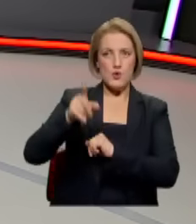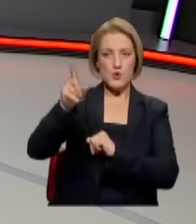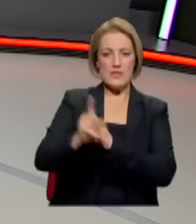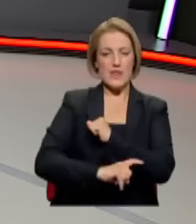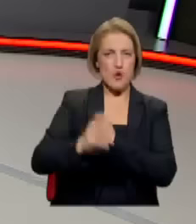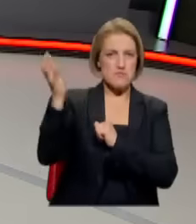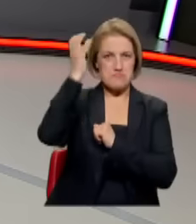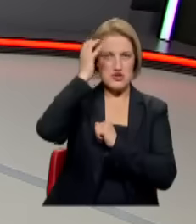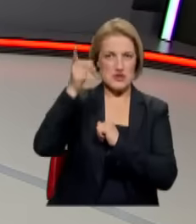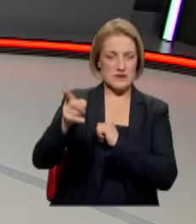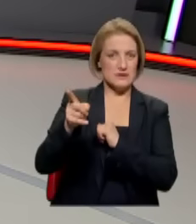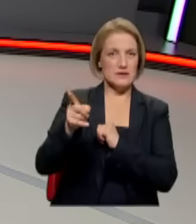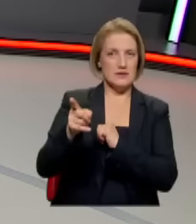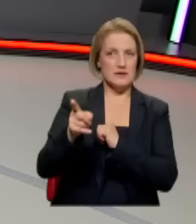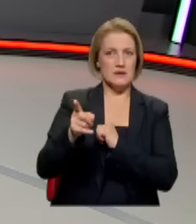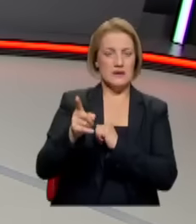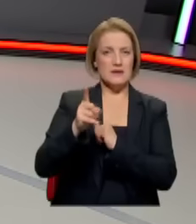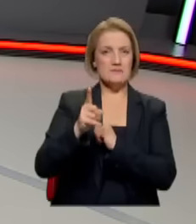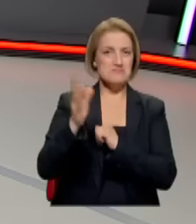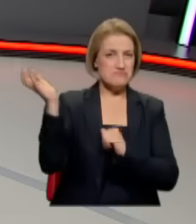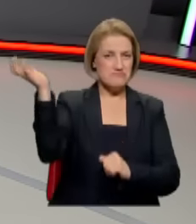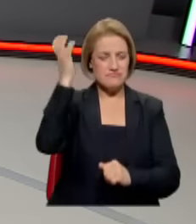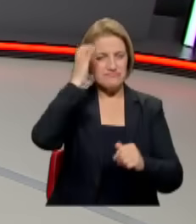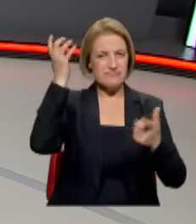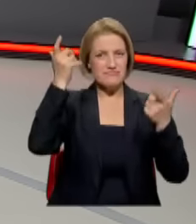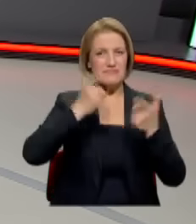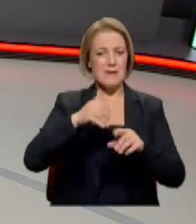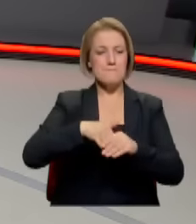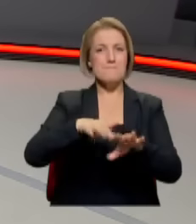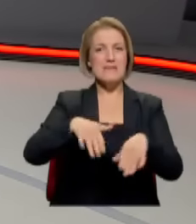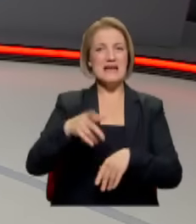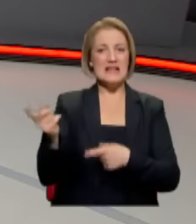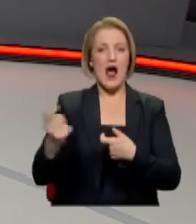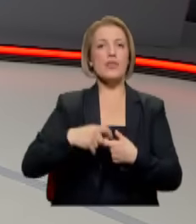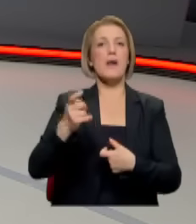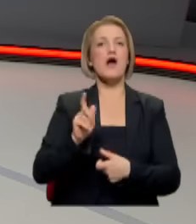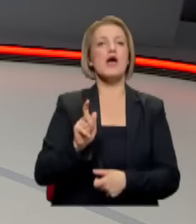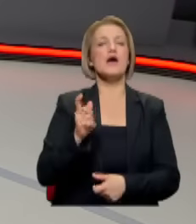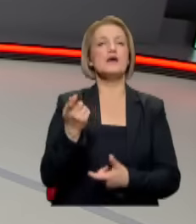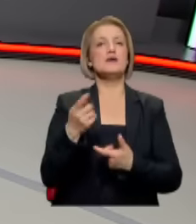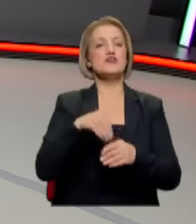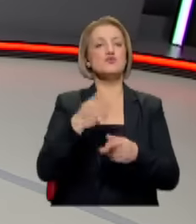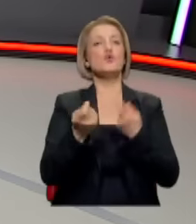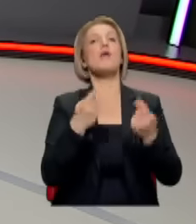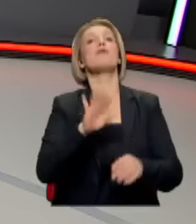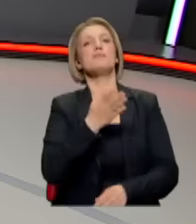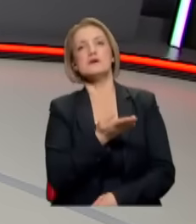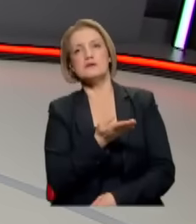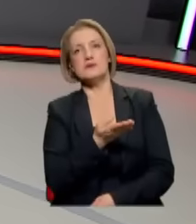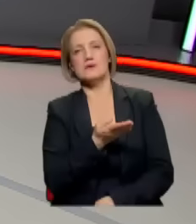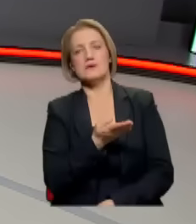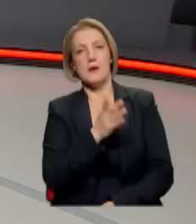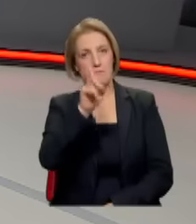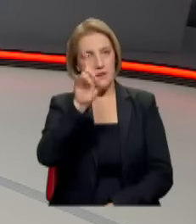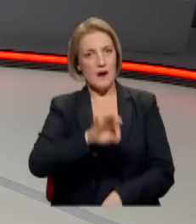terörist başını ele başını meclise atamaya kalkmadı mı ya Türkiye Büyük Millet Meclisi'ne